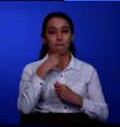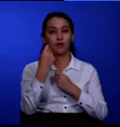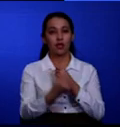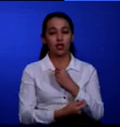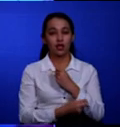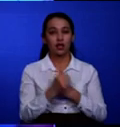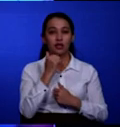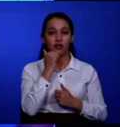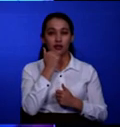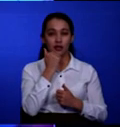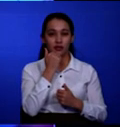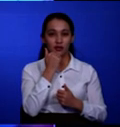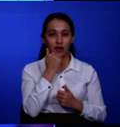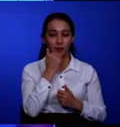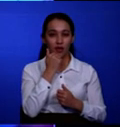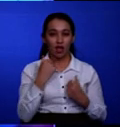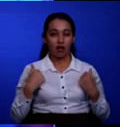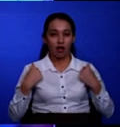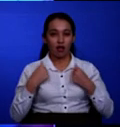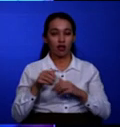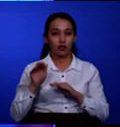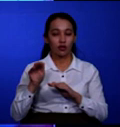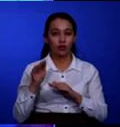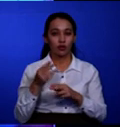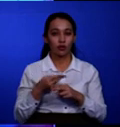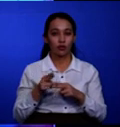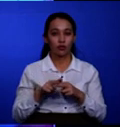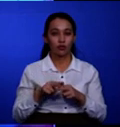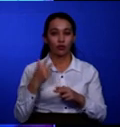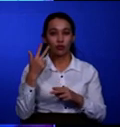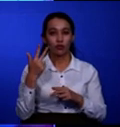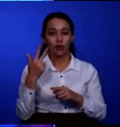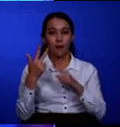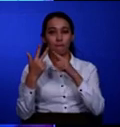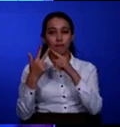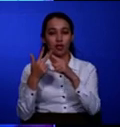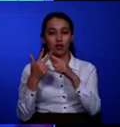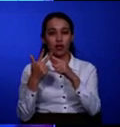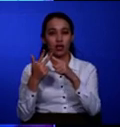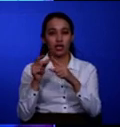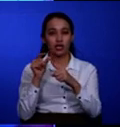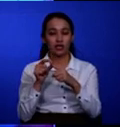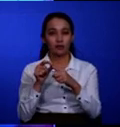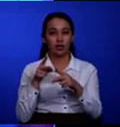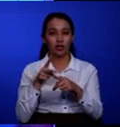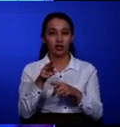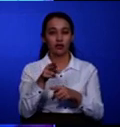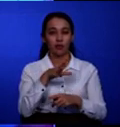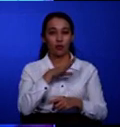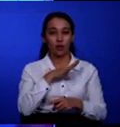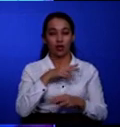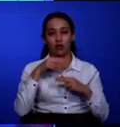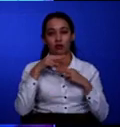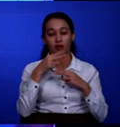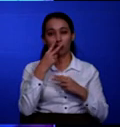gazlamadan xalat tikish uchun 3dan 1 qismi qirqib olindi. Bolajonlar, e'tibor